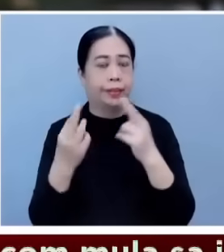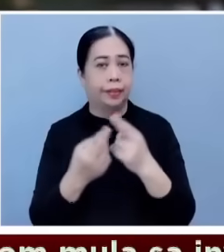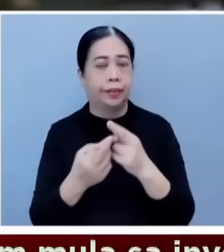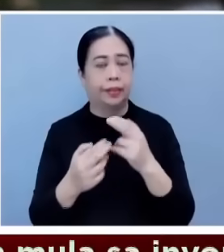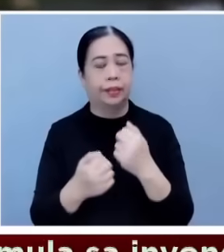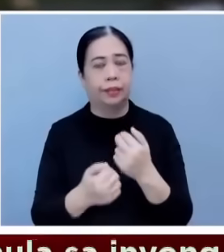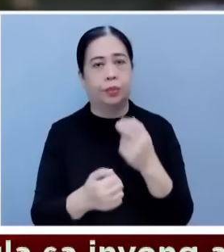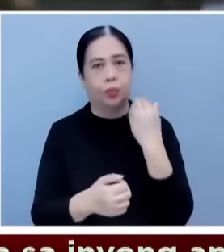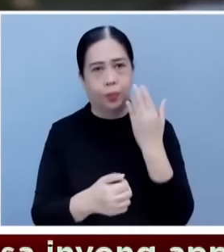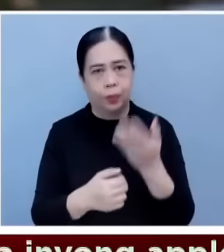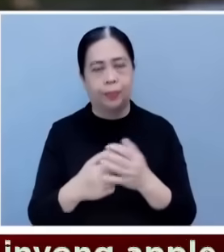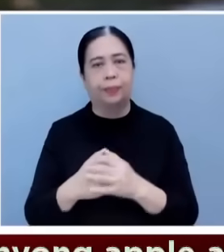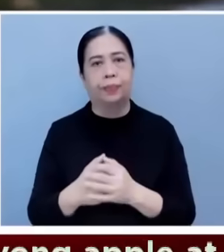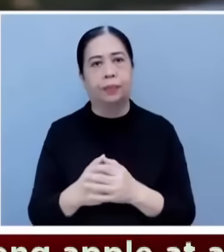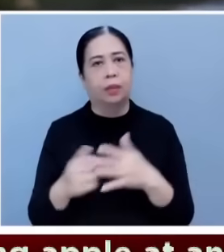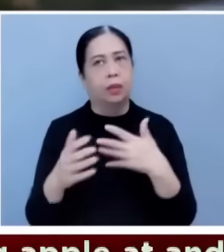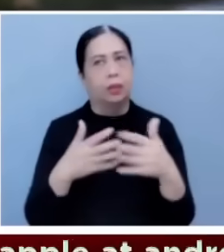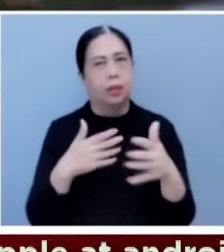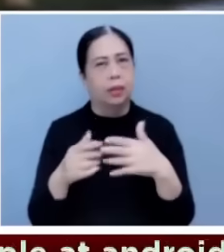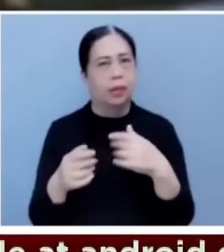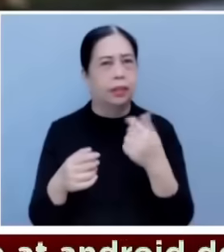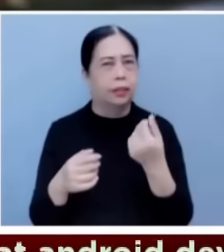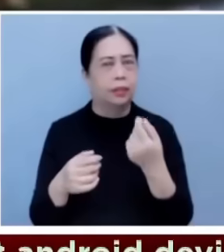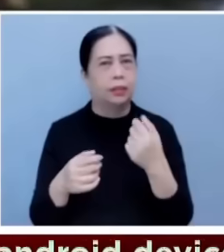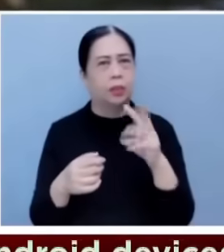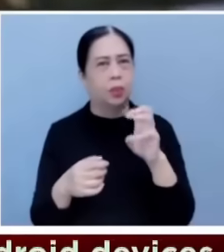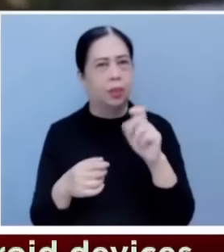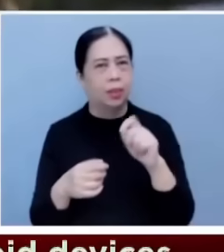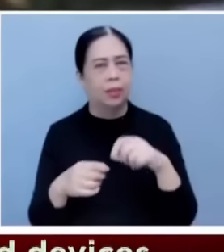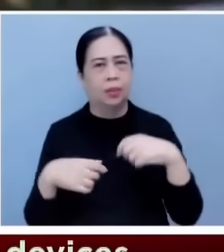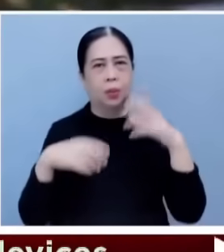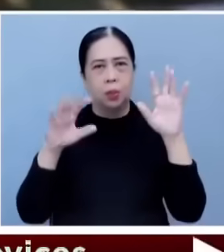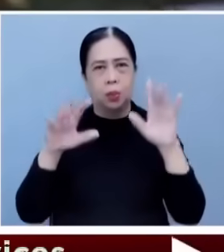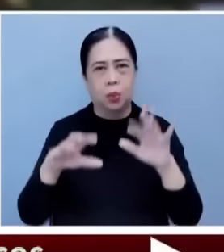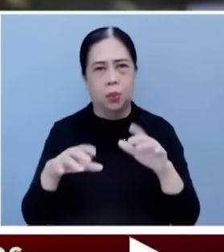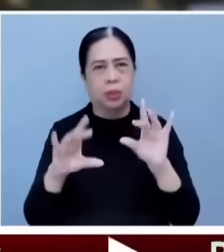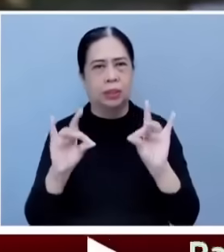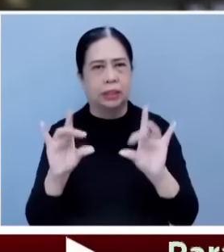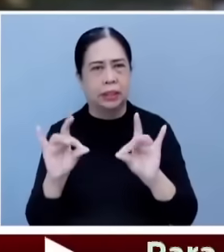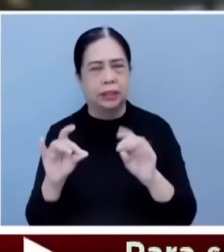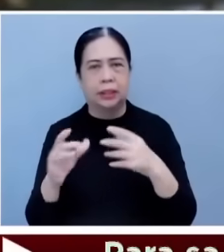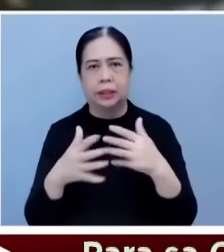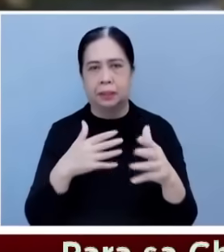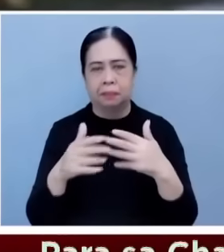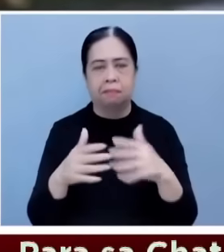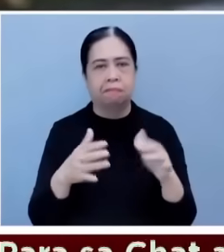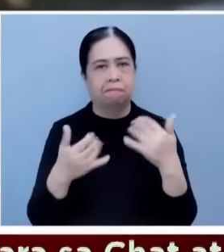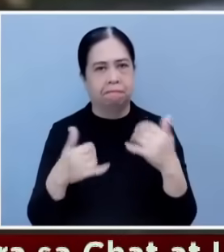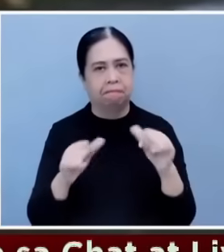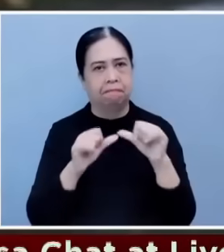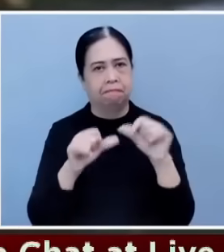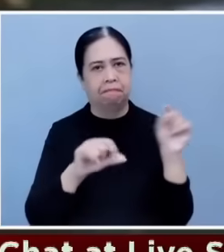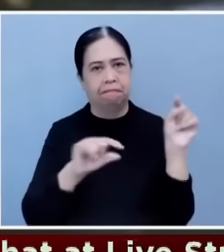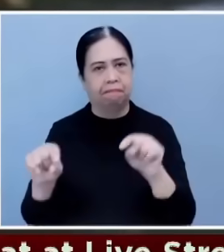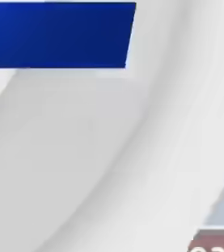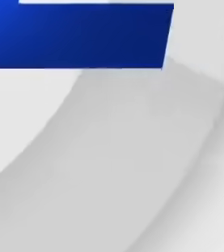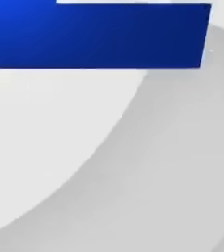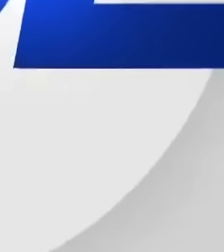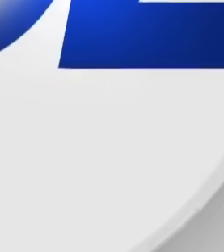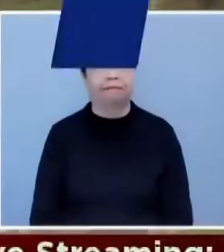sa buhay. Kahit pa medyo basa ang lupa at maputik sa ilang bahagi ng parke.